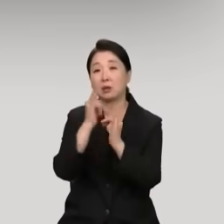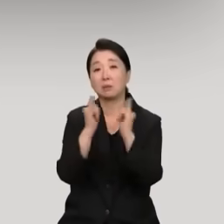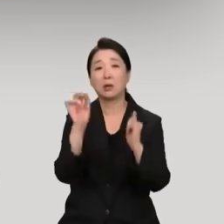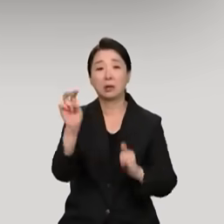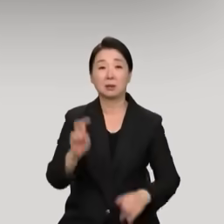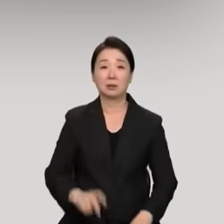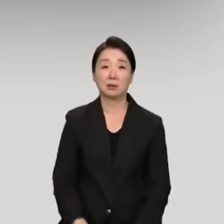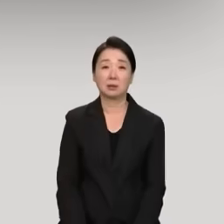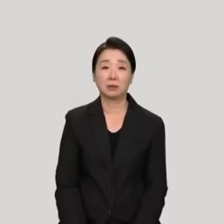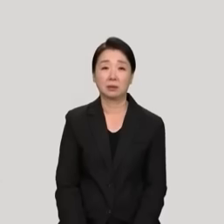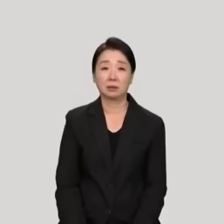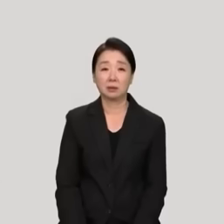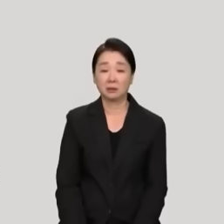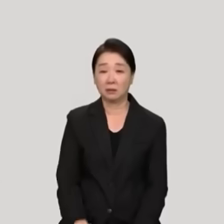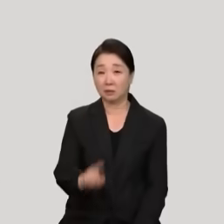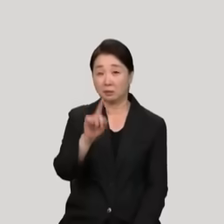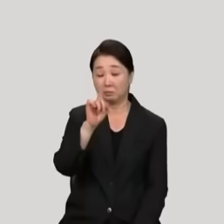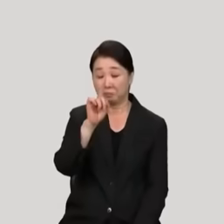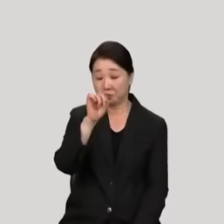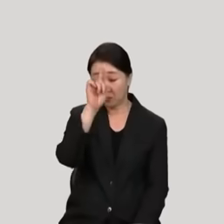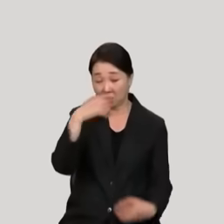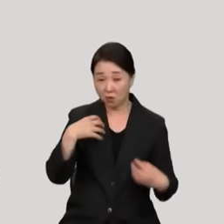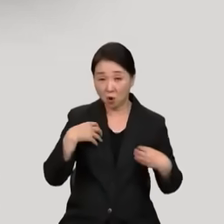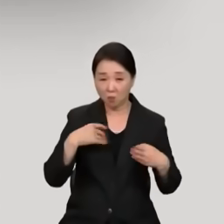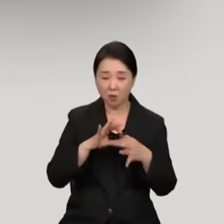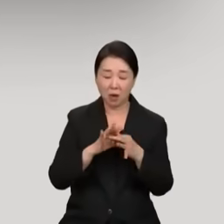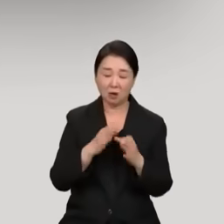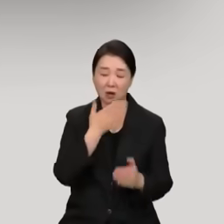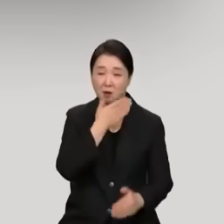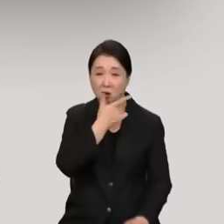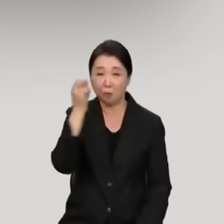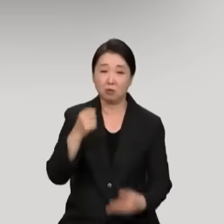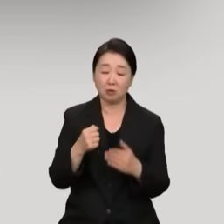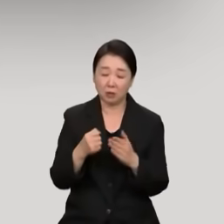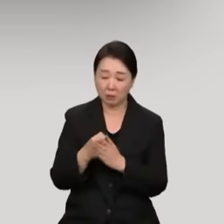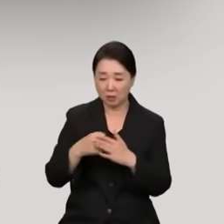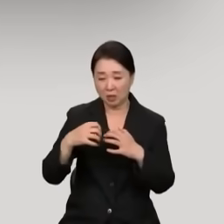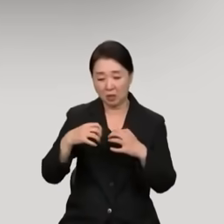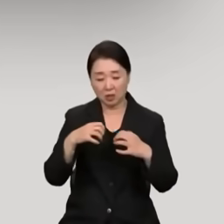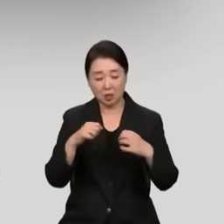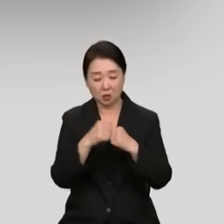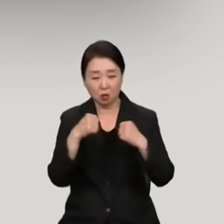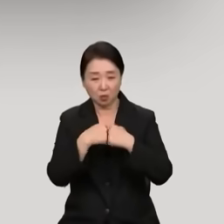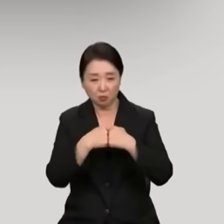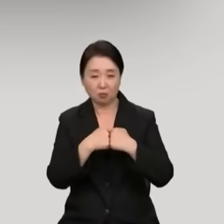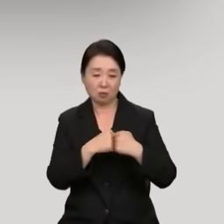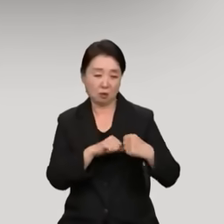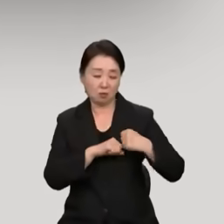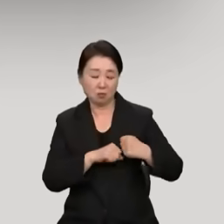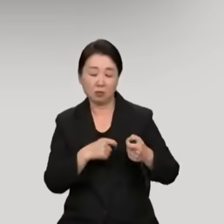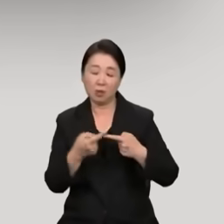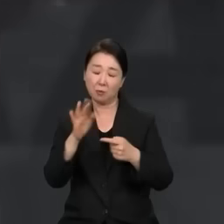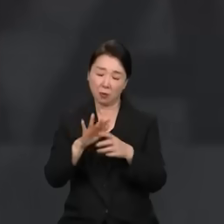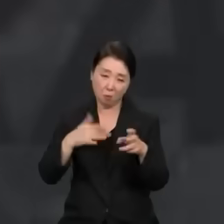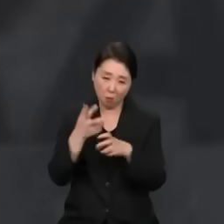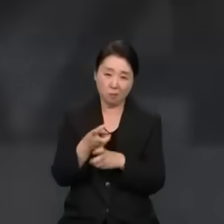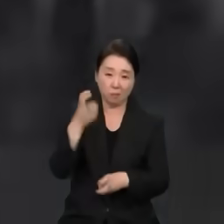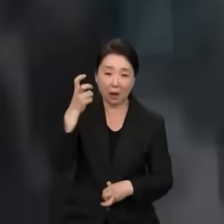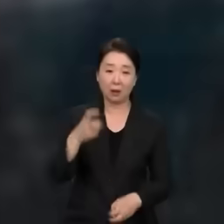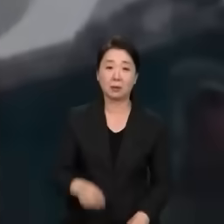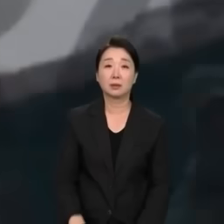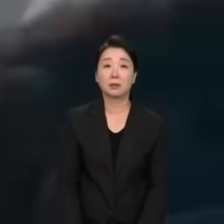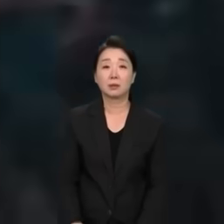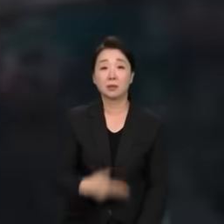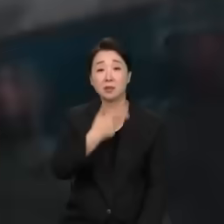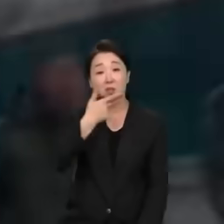주장입니다. 정보당국을 인용해 영양실조 때문인지 전투병치곤 왜소하다고 월스트리트저널은 전했습니다.